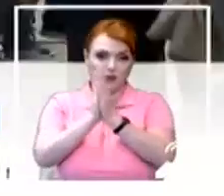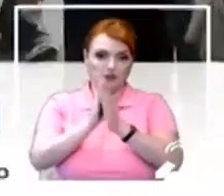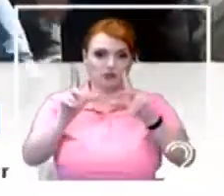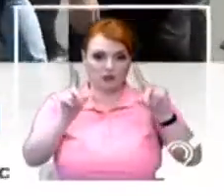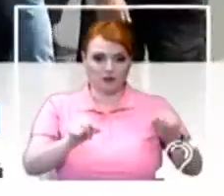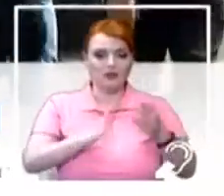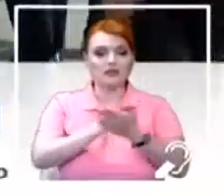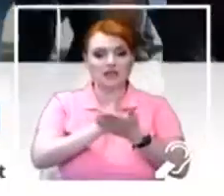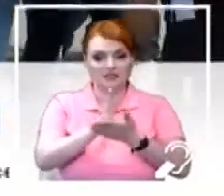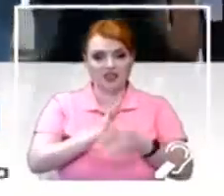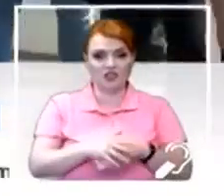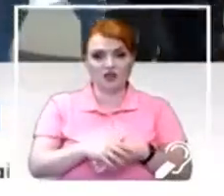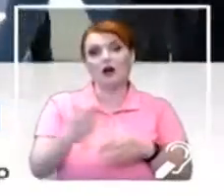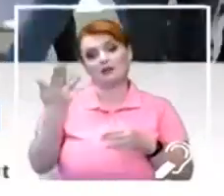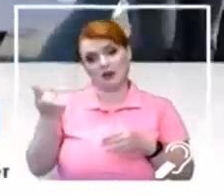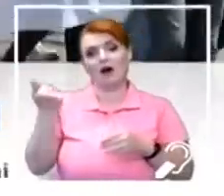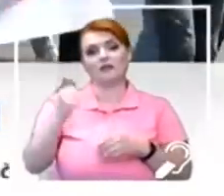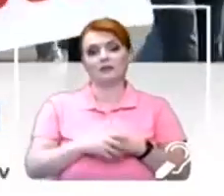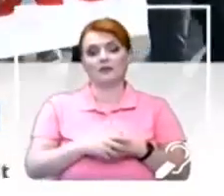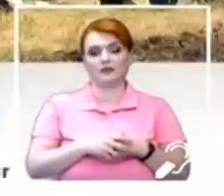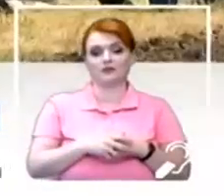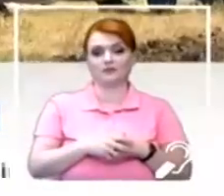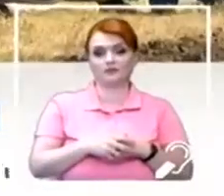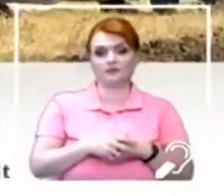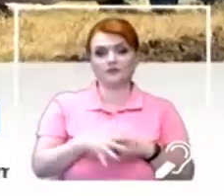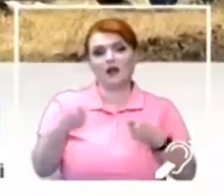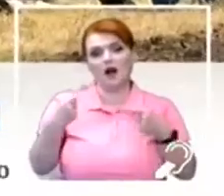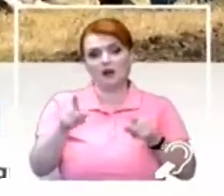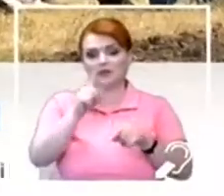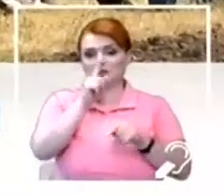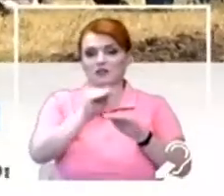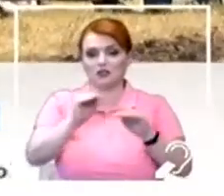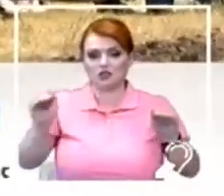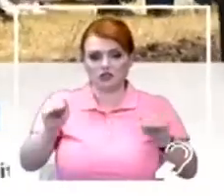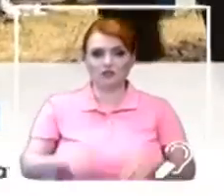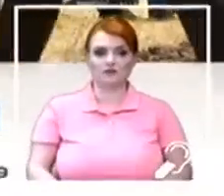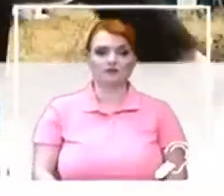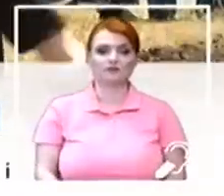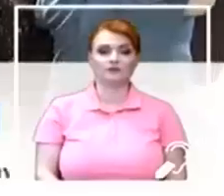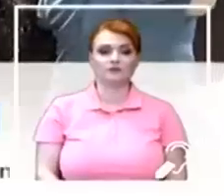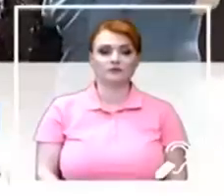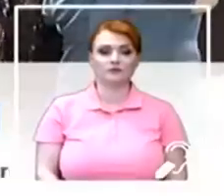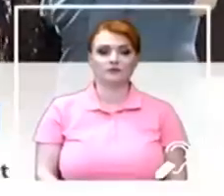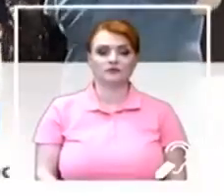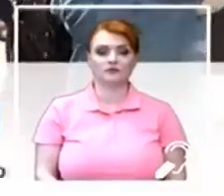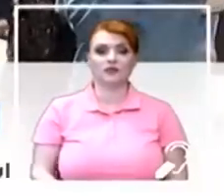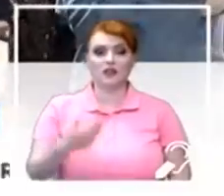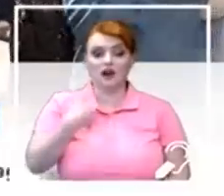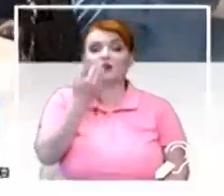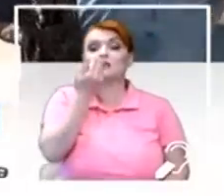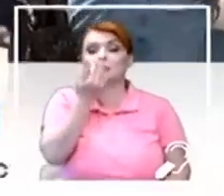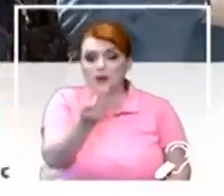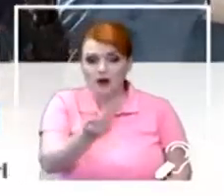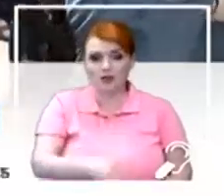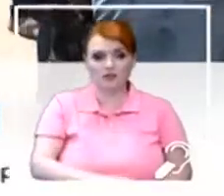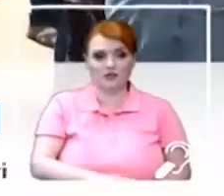cum? Unii manifestanți însă au ținut morțiși să celebreze în continuare Ziua Victoriei. Eu doar vă întreb, în ce